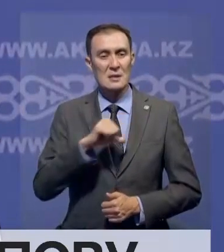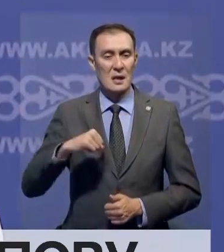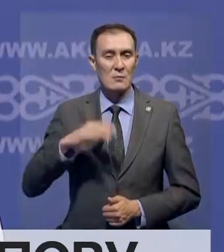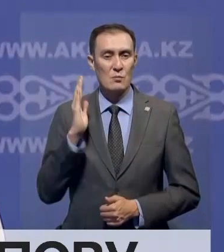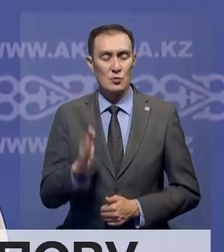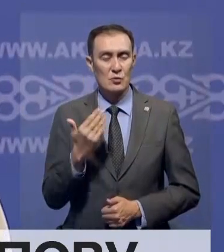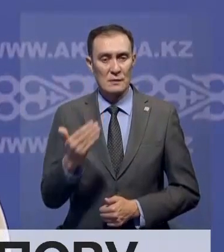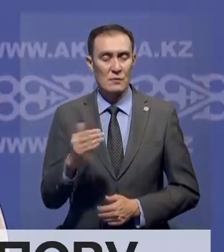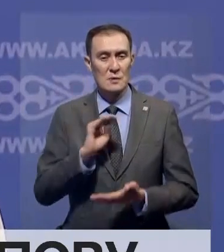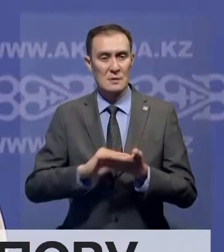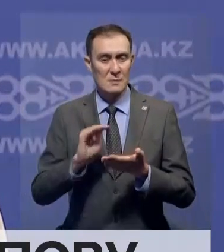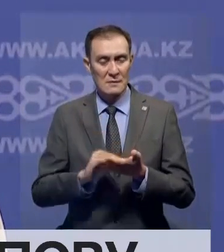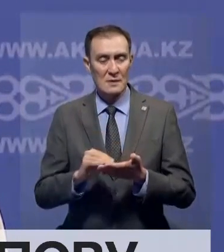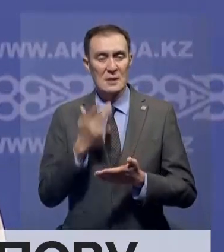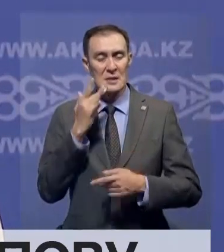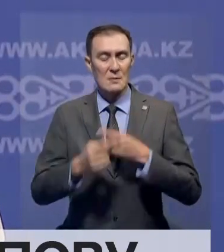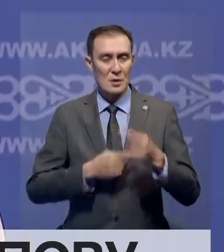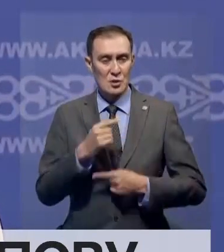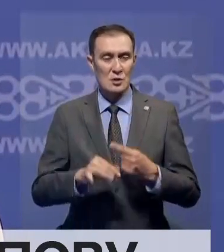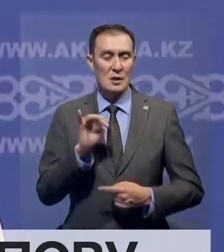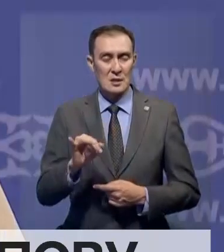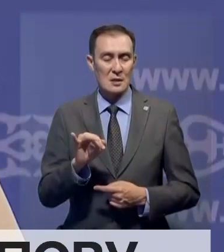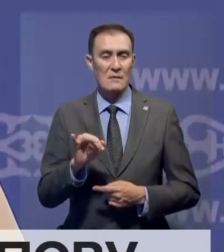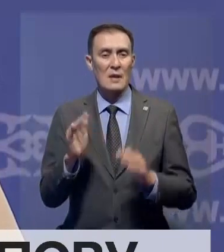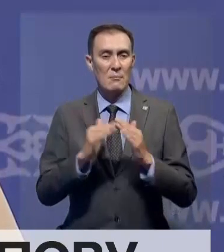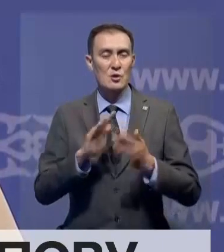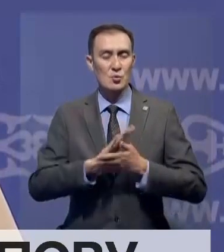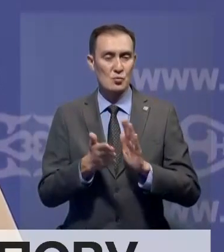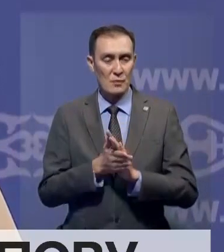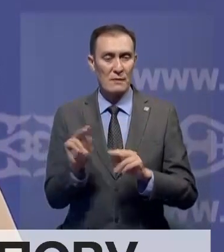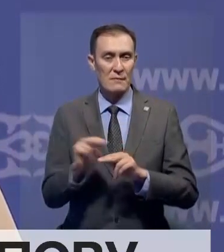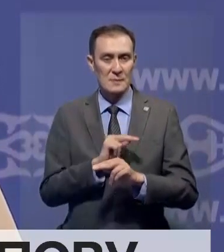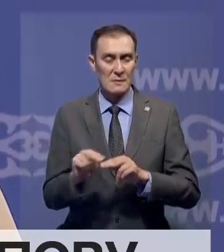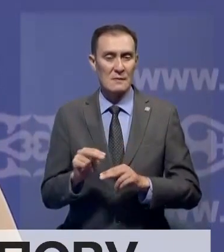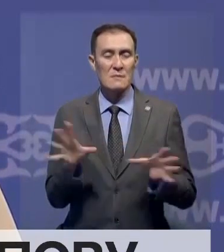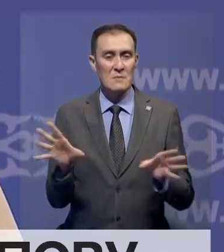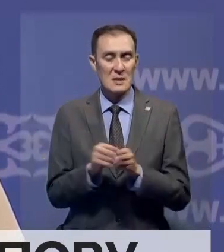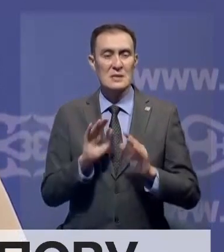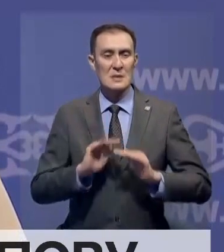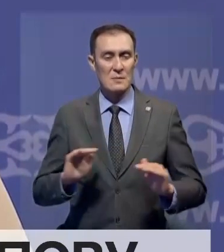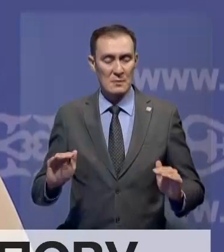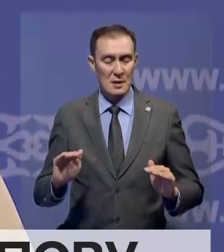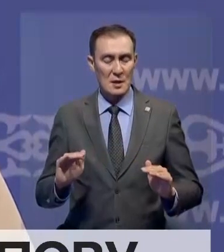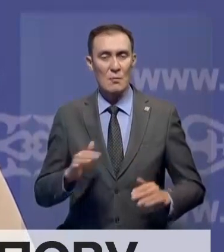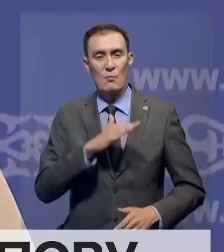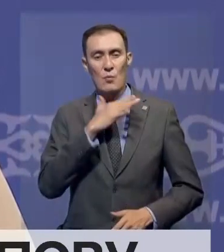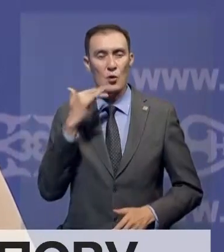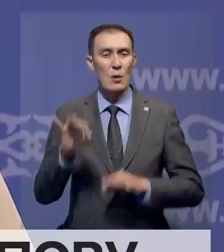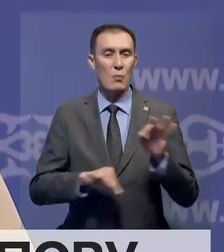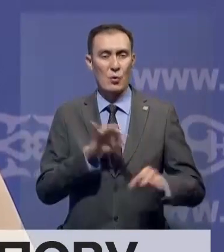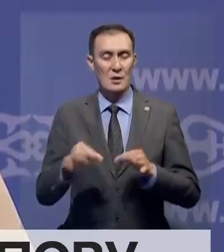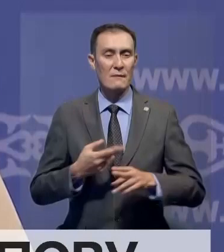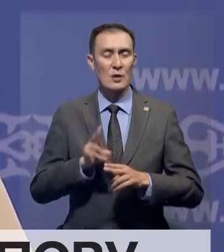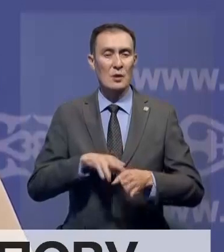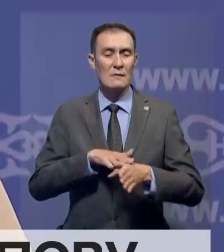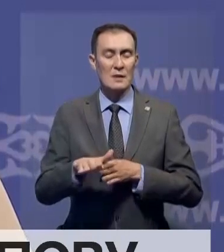его вести систематично и заниматься в домашних условиях с ребенком. Много проектов, которые